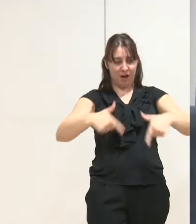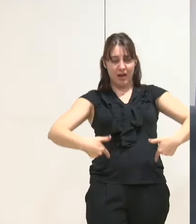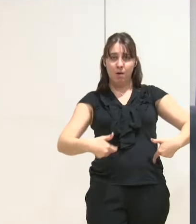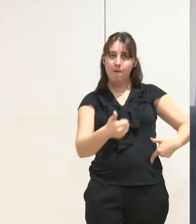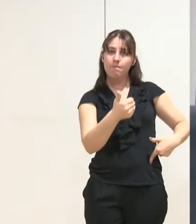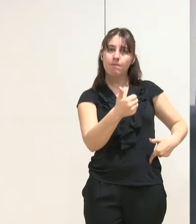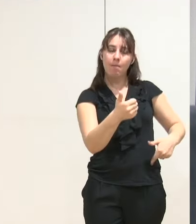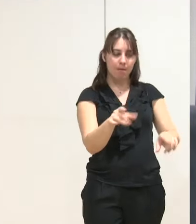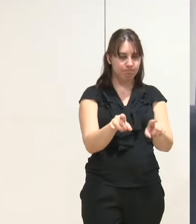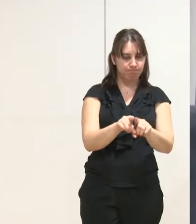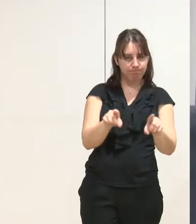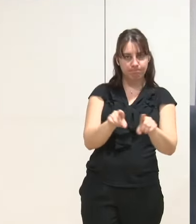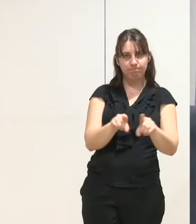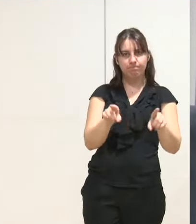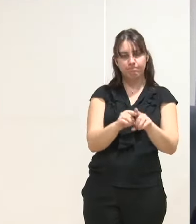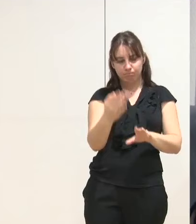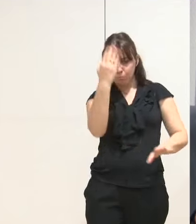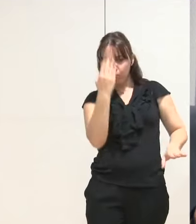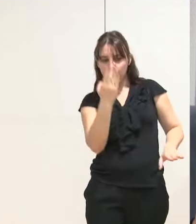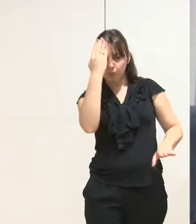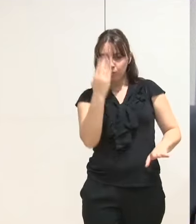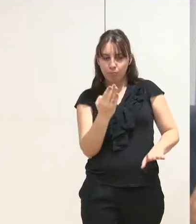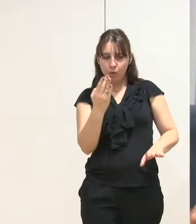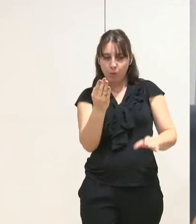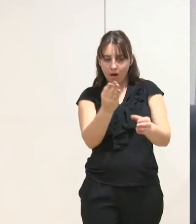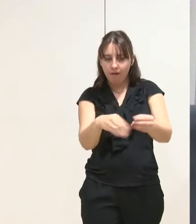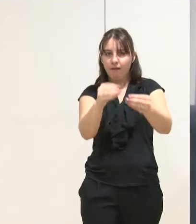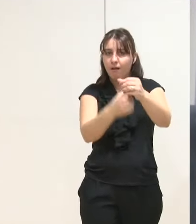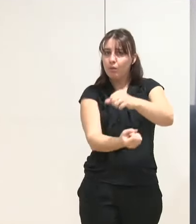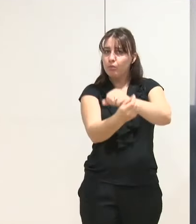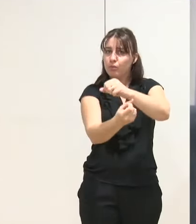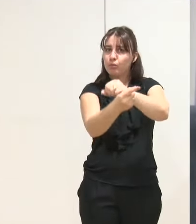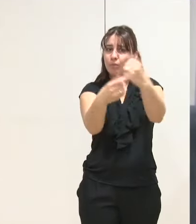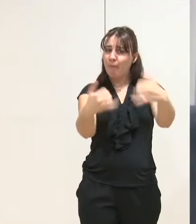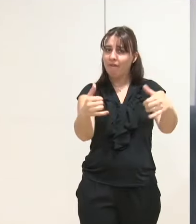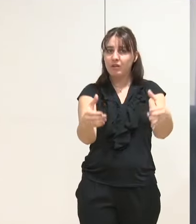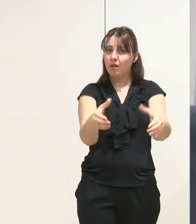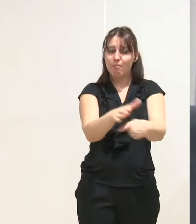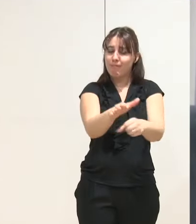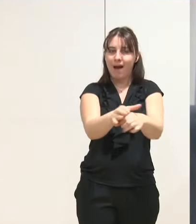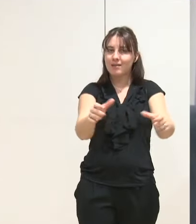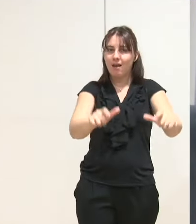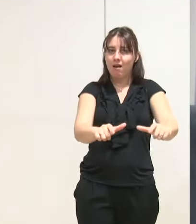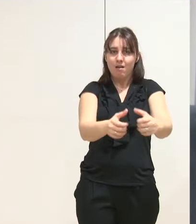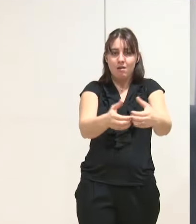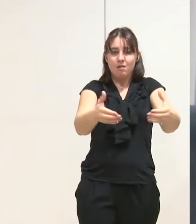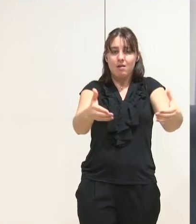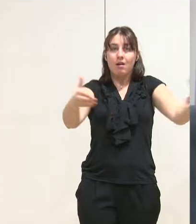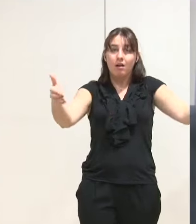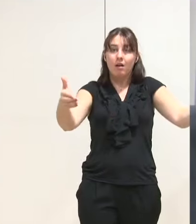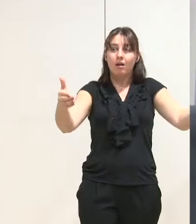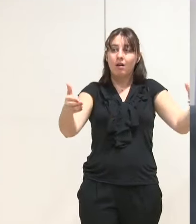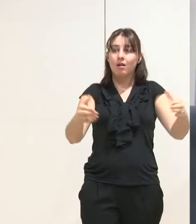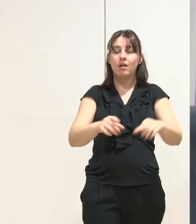vocation pour répondre à des besoins qui vont supplément qui vont émerger donc ce n'est pas du solde